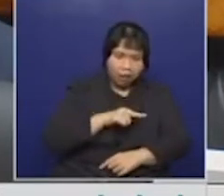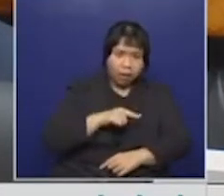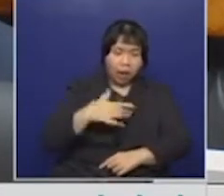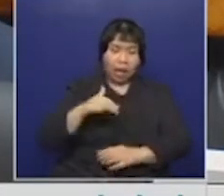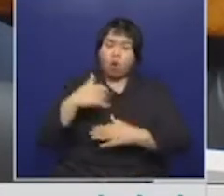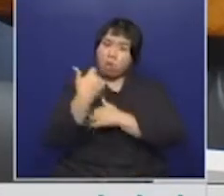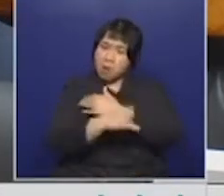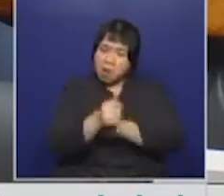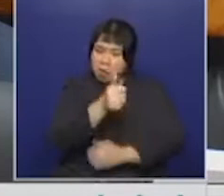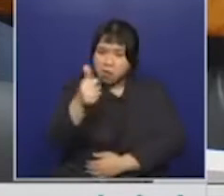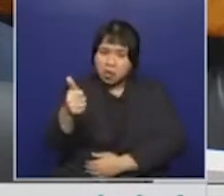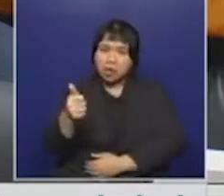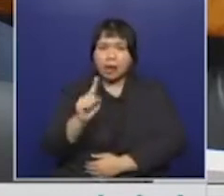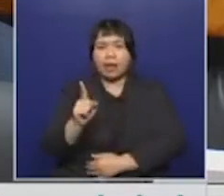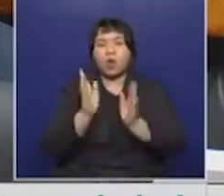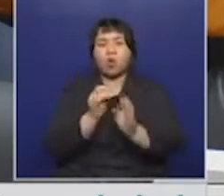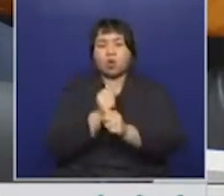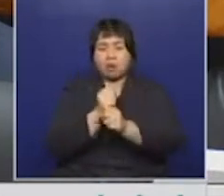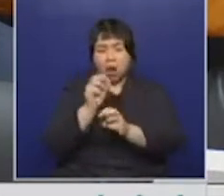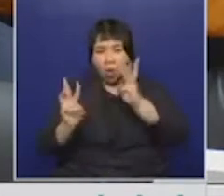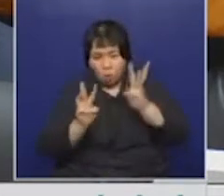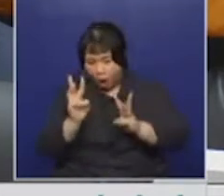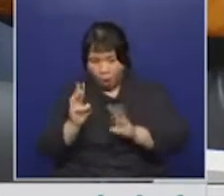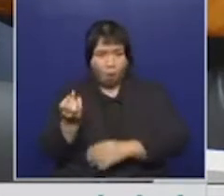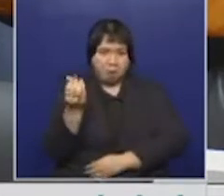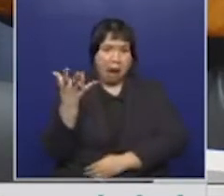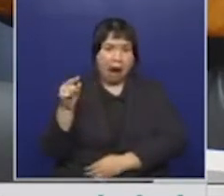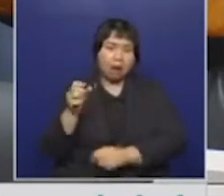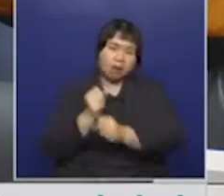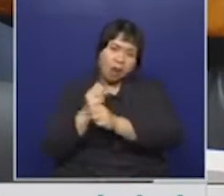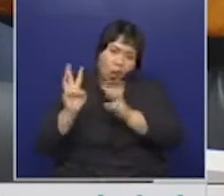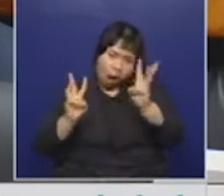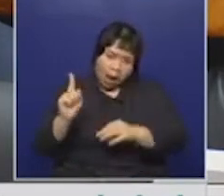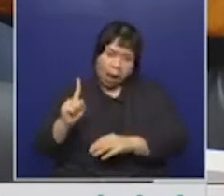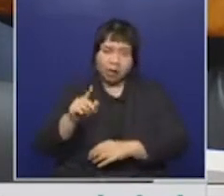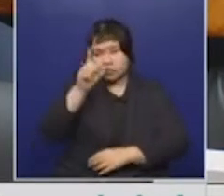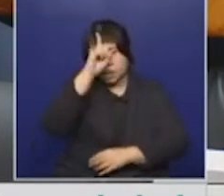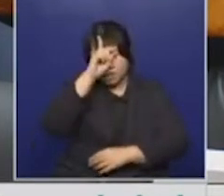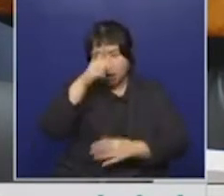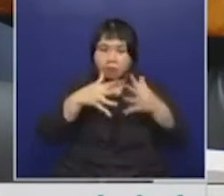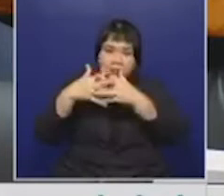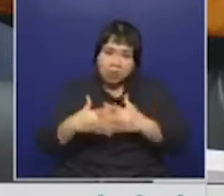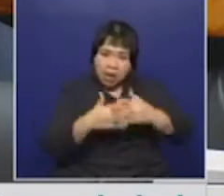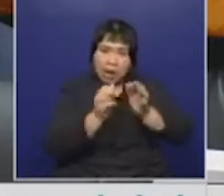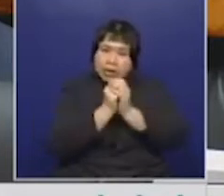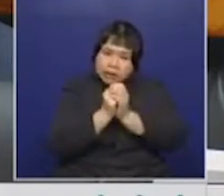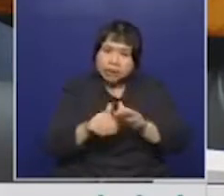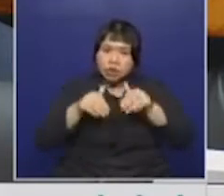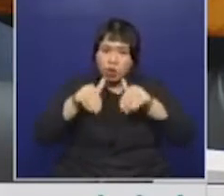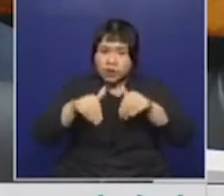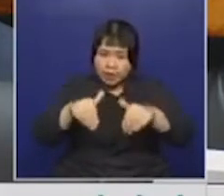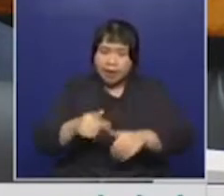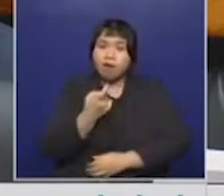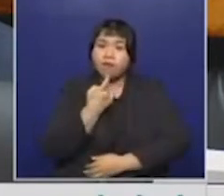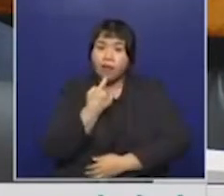และพัฒนาแล้วส่วนใหญ่มีอัตราการว่างงานที่สูงกว่าไทยทั้งสิ้นไม่ว่าจะเป็นเยอรมนีสหรัฐอเมริกาจีนออสเตรเลียหรือ